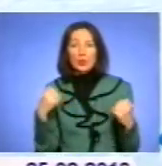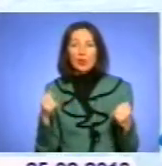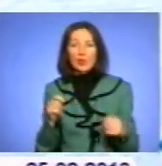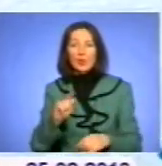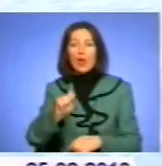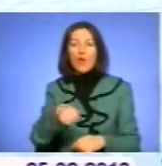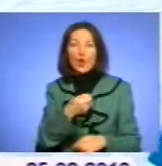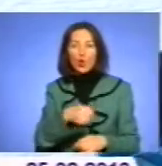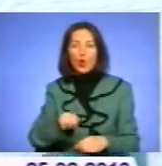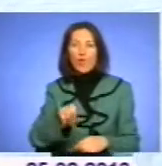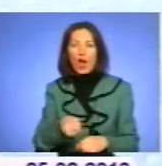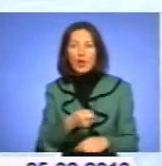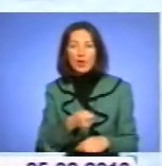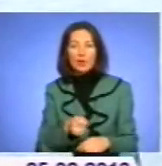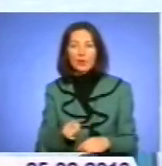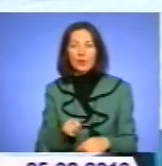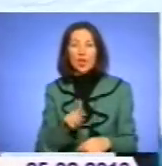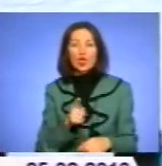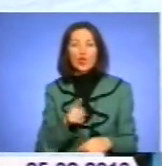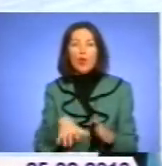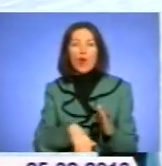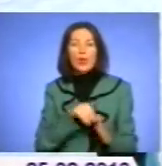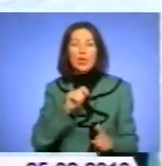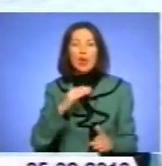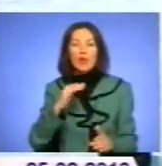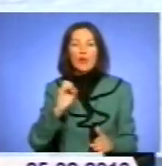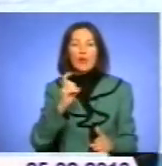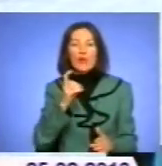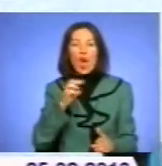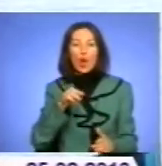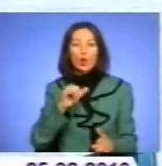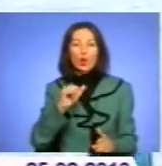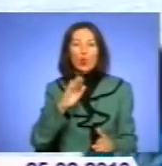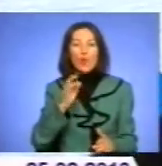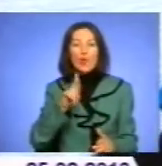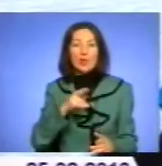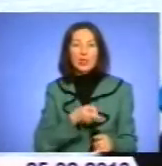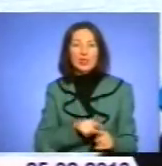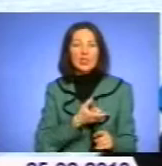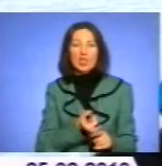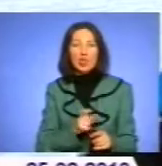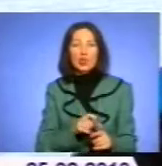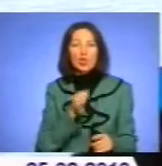Фехтування. Фехтування. А чому ти обрала саме це заняття? Адже це не дуже таке дівчаче.